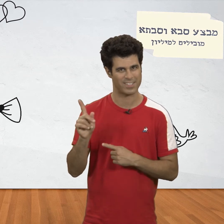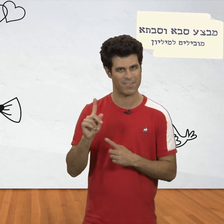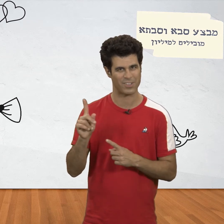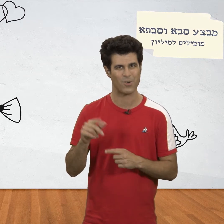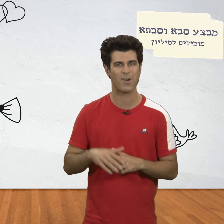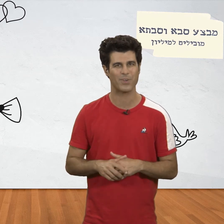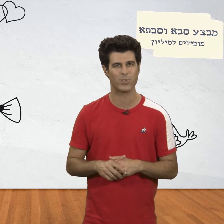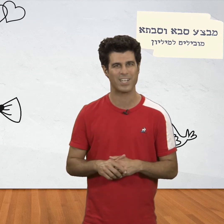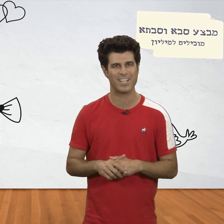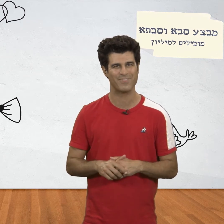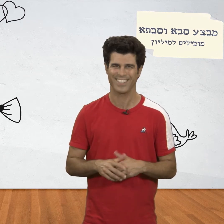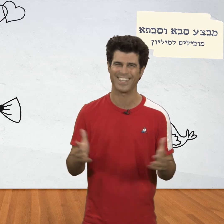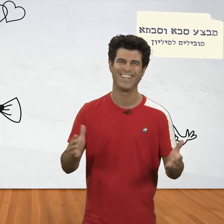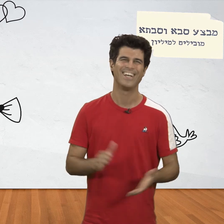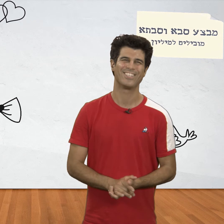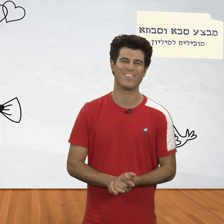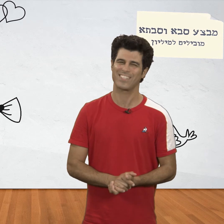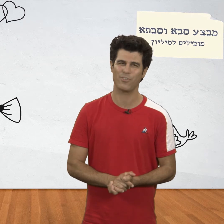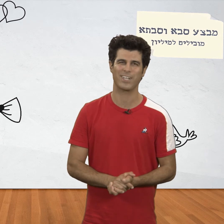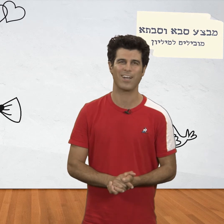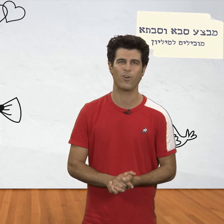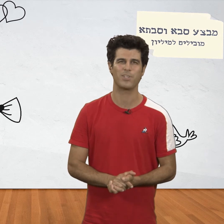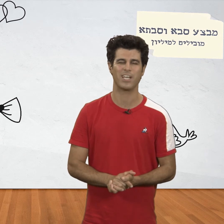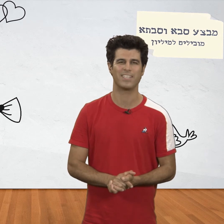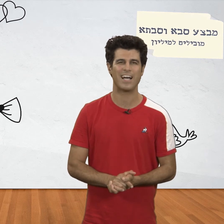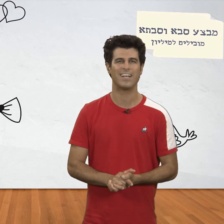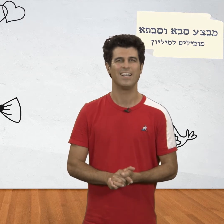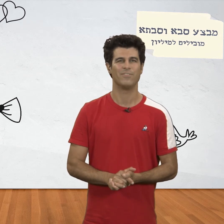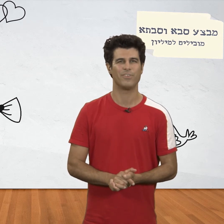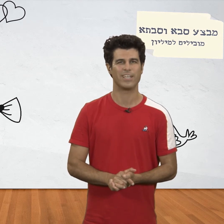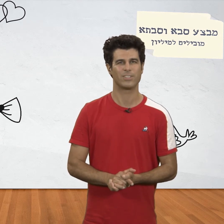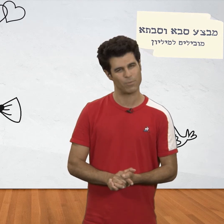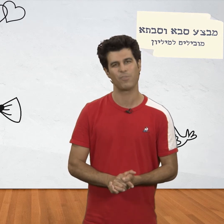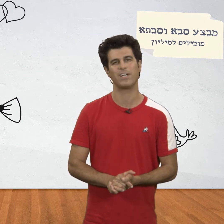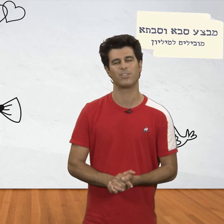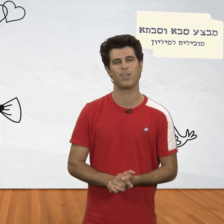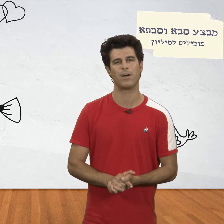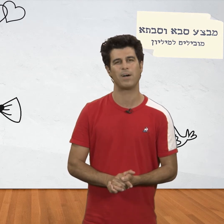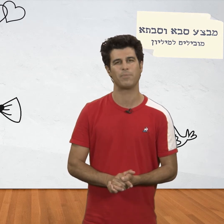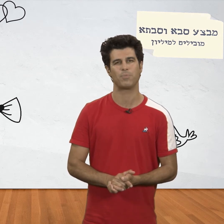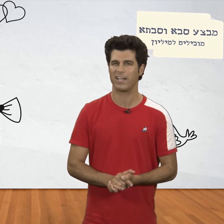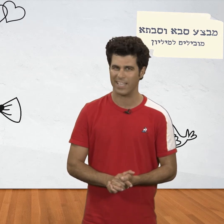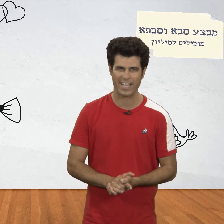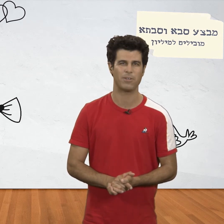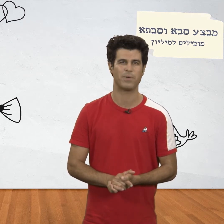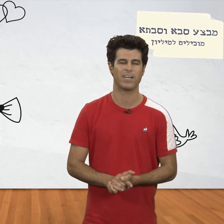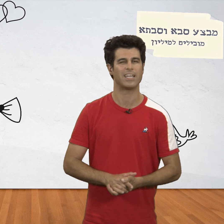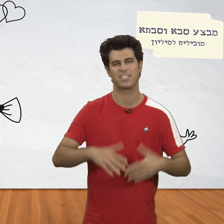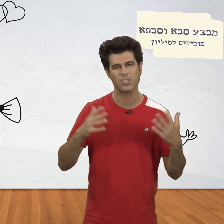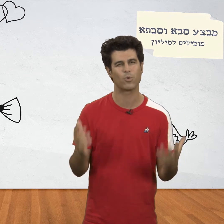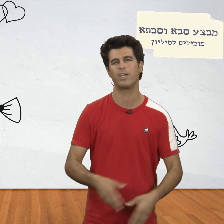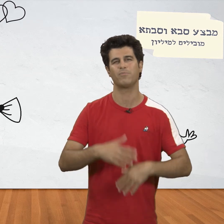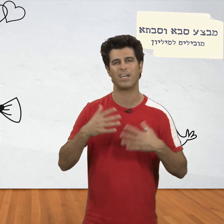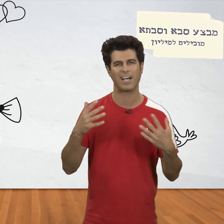של סבתא רוחה מירושלים? טוב, אז כבוד לכל מי שידע, וכמובן תודה רבה למשפחת ארנברג